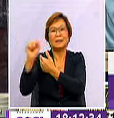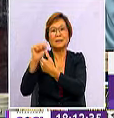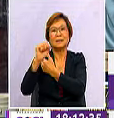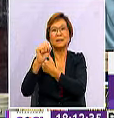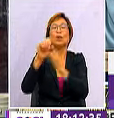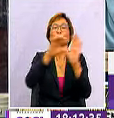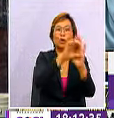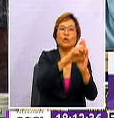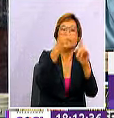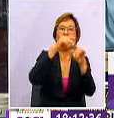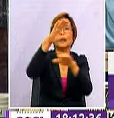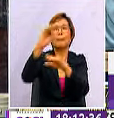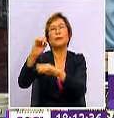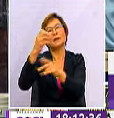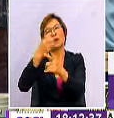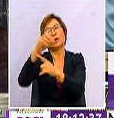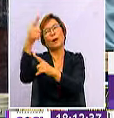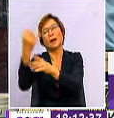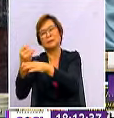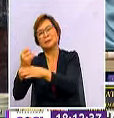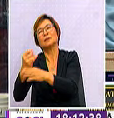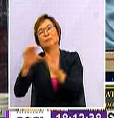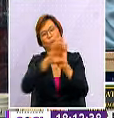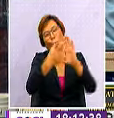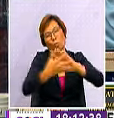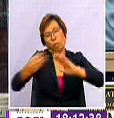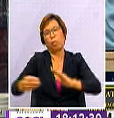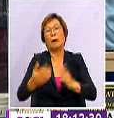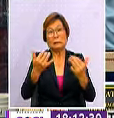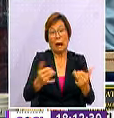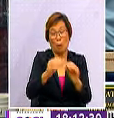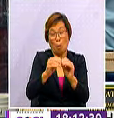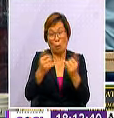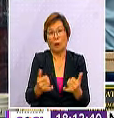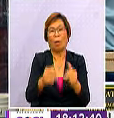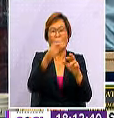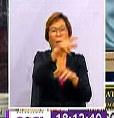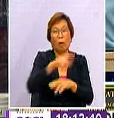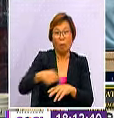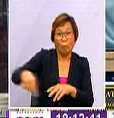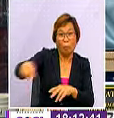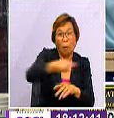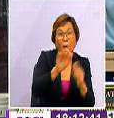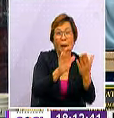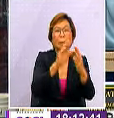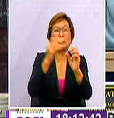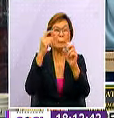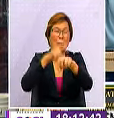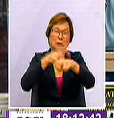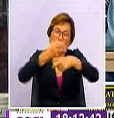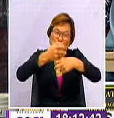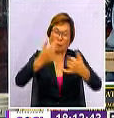kepada syarikat atau industri lain. Lebih-lebih lagi ketika rakyat mengharapi tempoh mencabar ini. Lebih banyak program